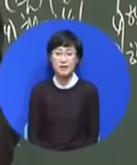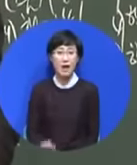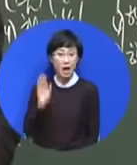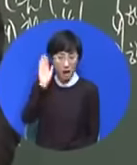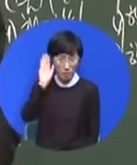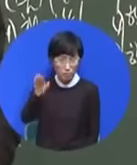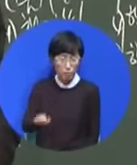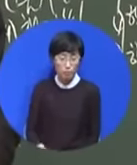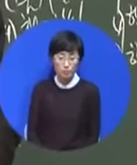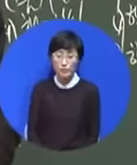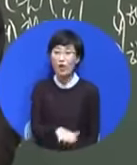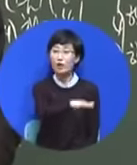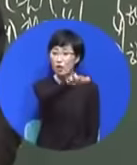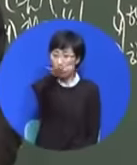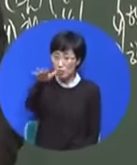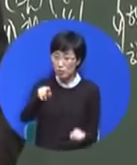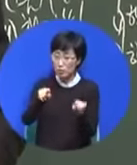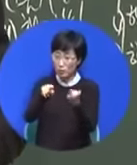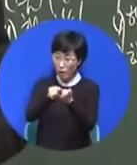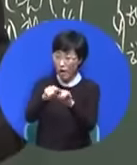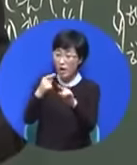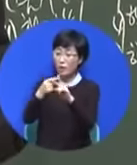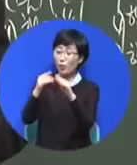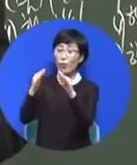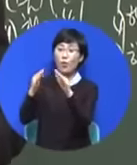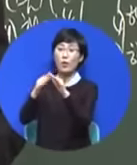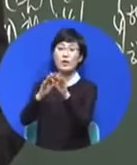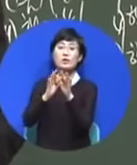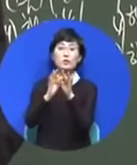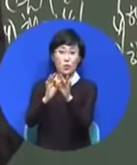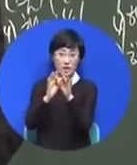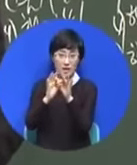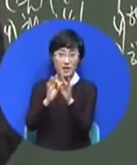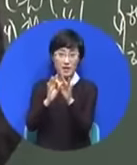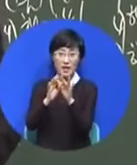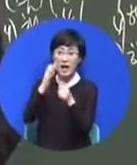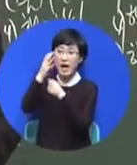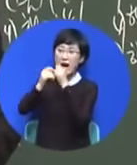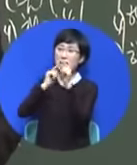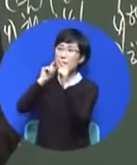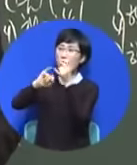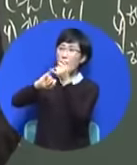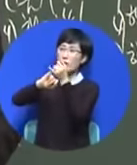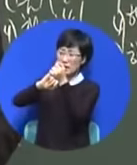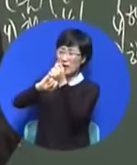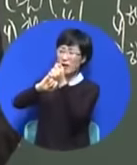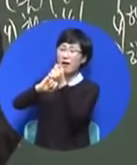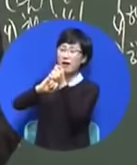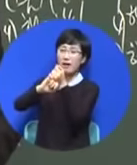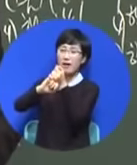듣고 있는 여러분 교회를 통해서 이루어질 하나님의 언약 붙잡으셔야 돼